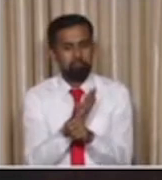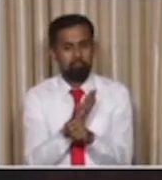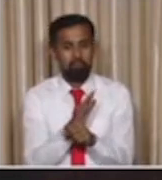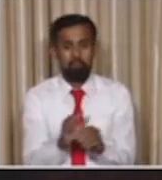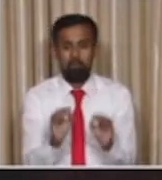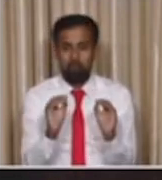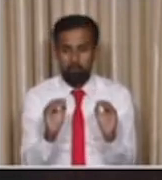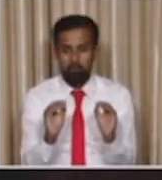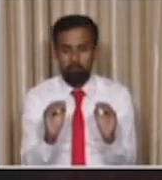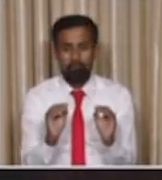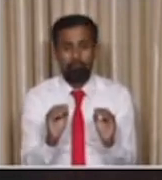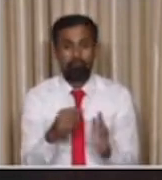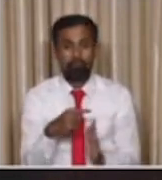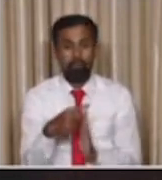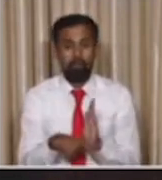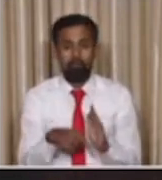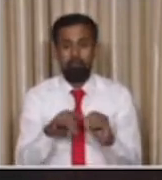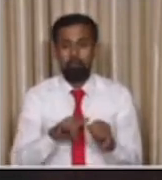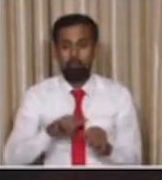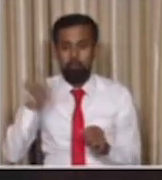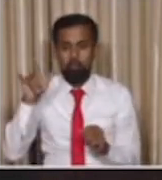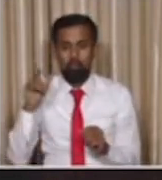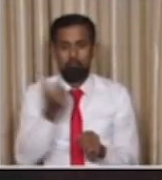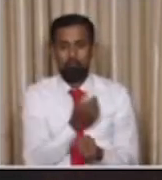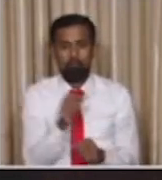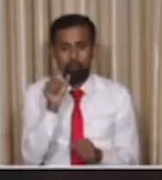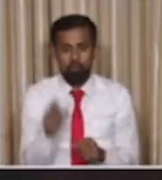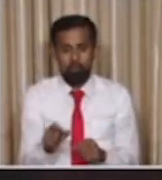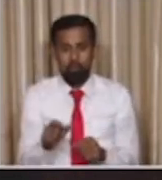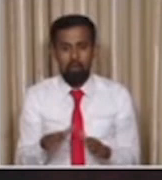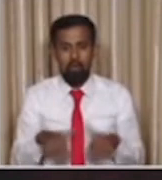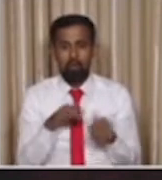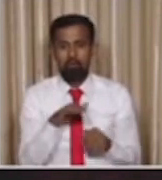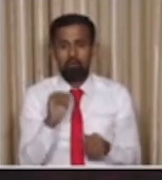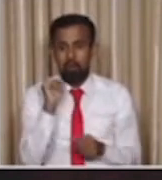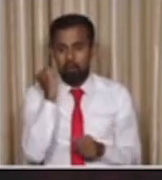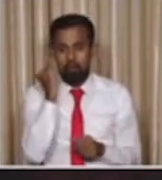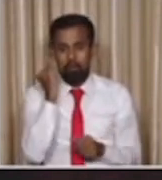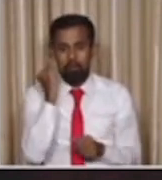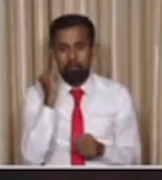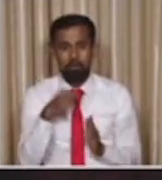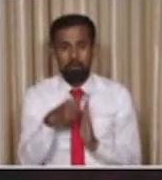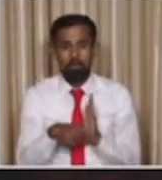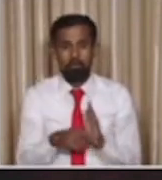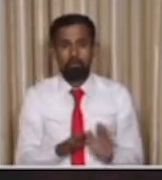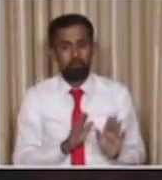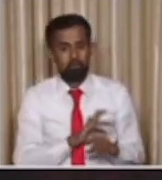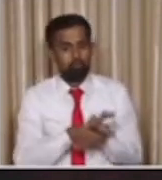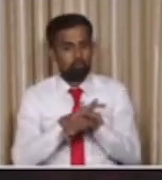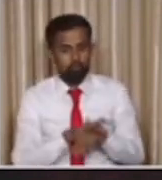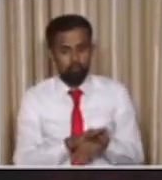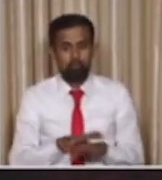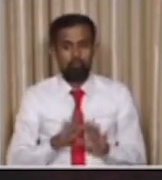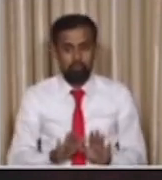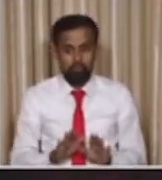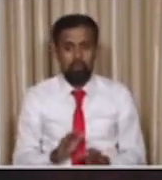වෙනවනම් ඒ වගේ මේ රට ඇතහැරලා යන වෛද්‍යවරු සෞඛ්‍ය ශේෂ්ත්‍රයේ නිලධාරි මහත්මාත්මී මේ රට තුල රැඳෙනවනම්